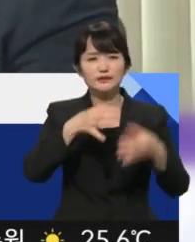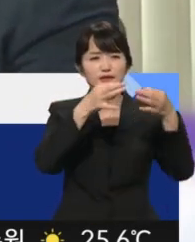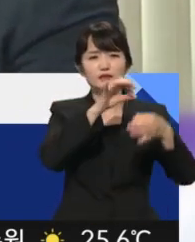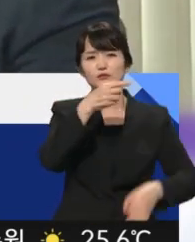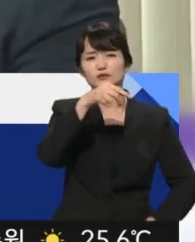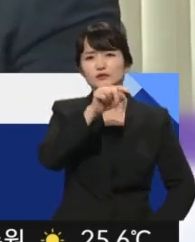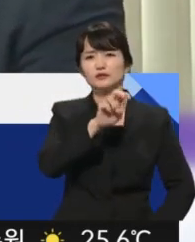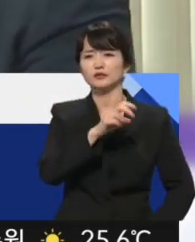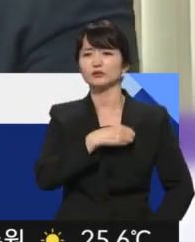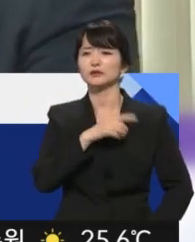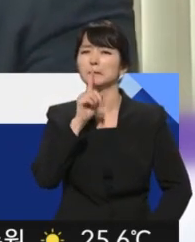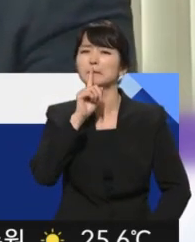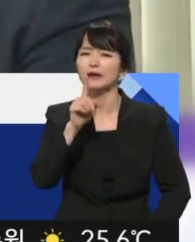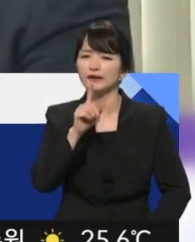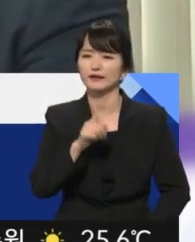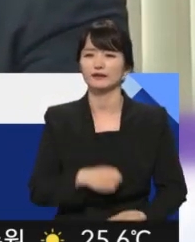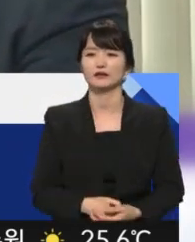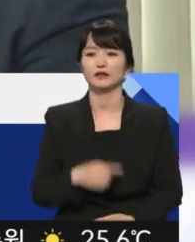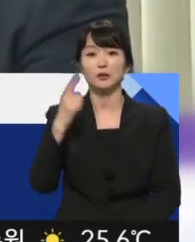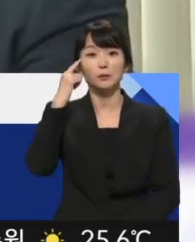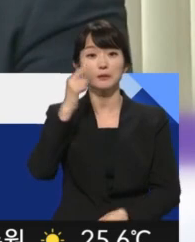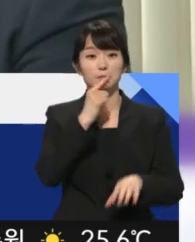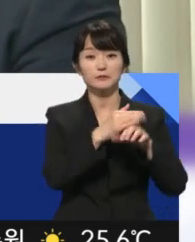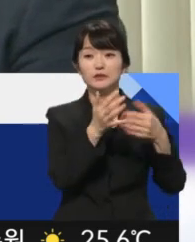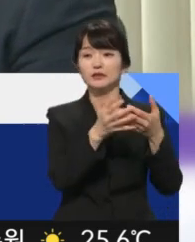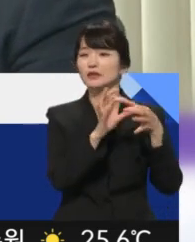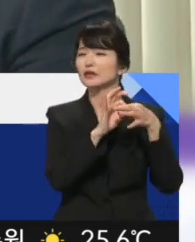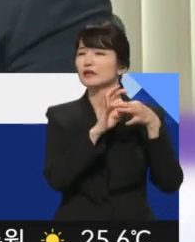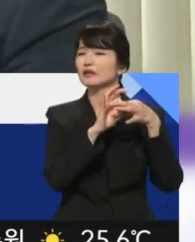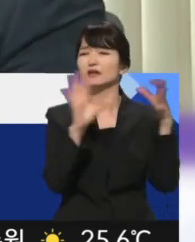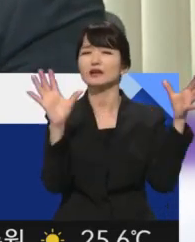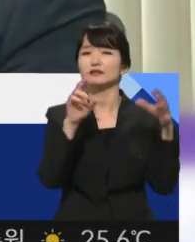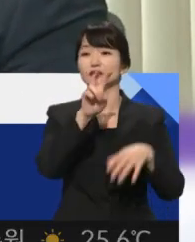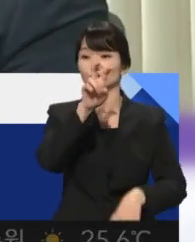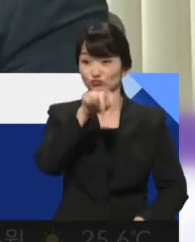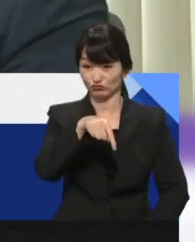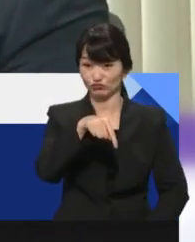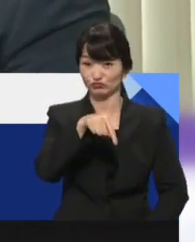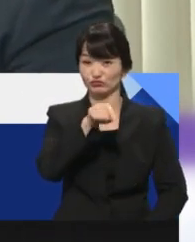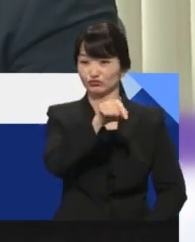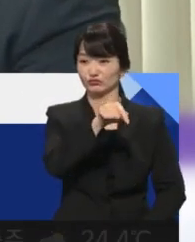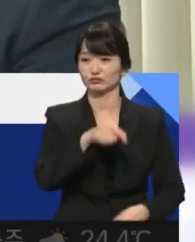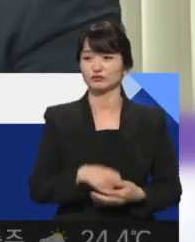해버렸어요. 으흠. 왜? 민주당과는 무관하다 그랬죠.